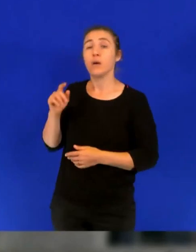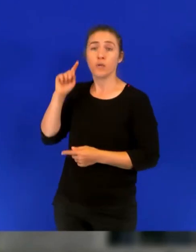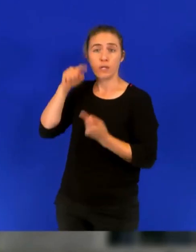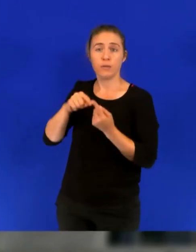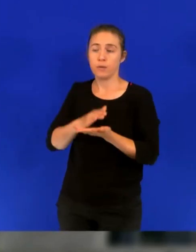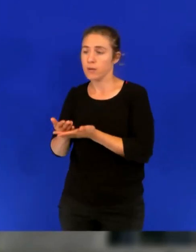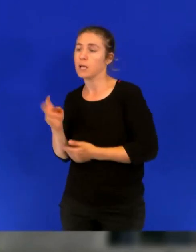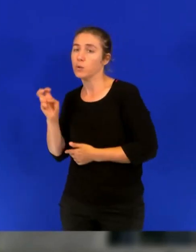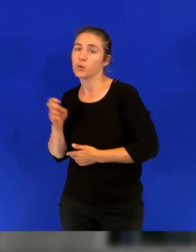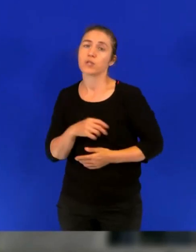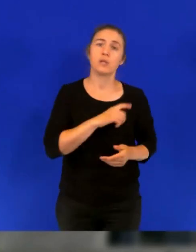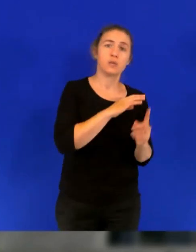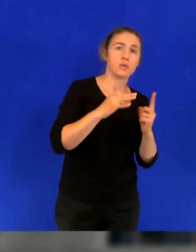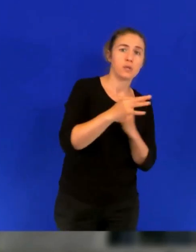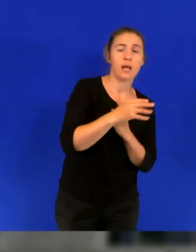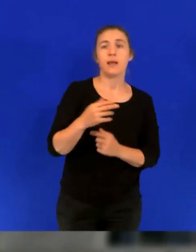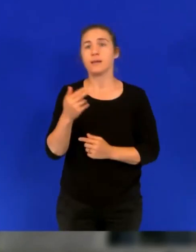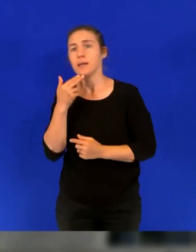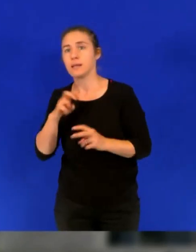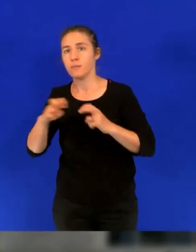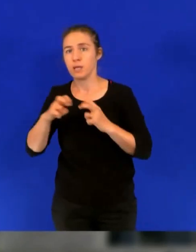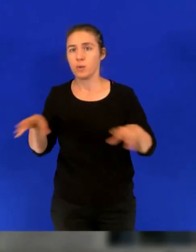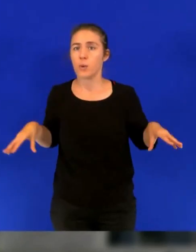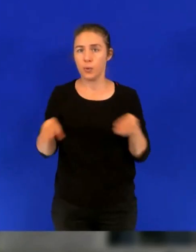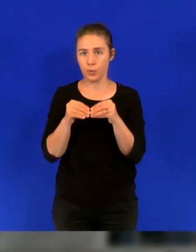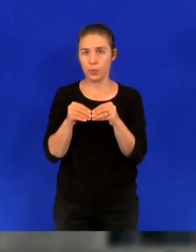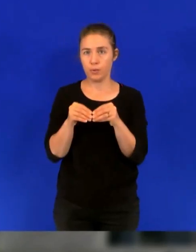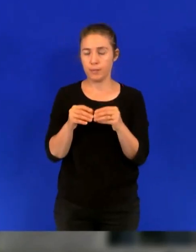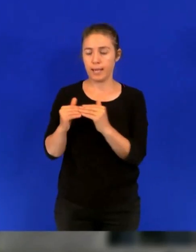justice sociale et efficacité des déplacements. Je vous remercie pour votre attention.